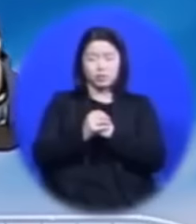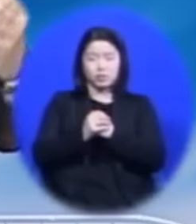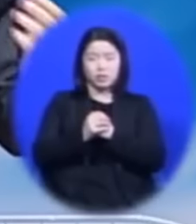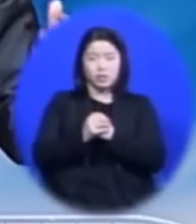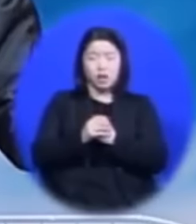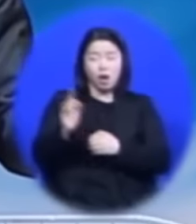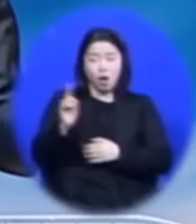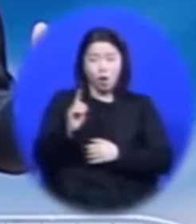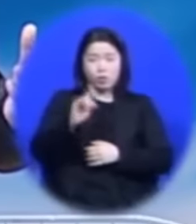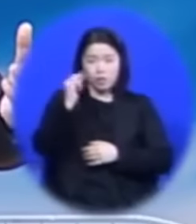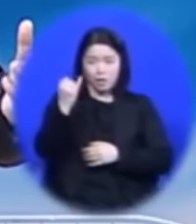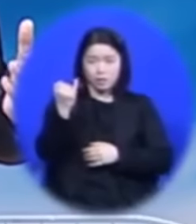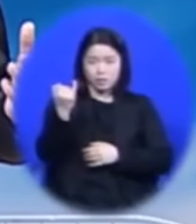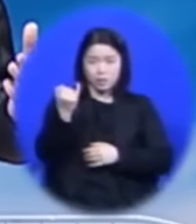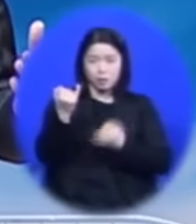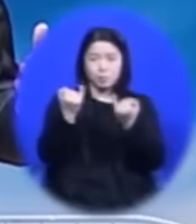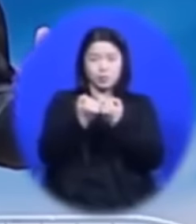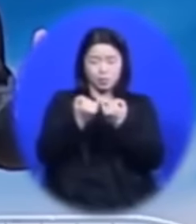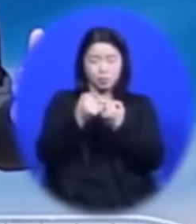어느 한 자매가